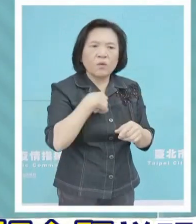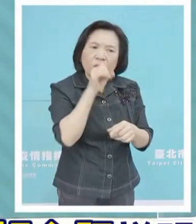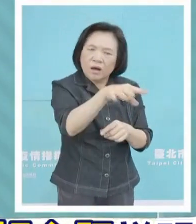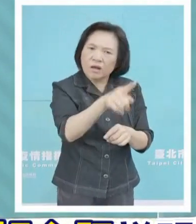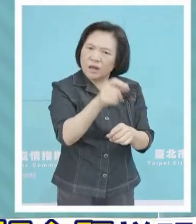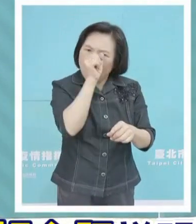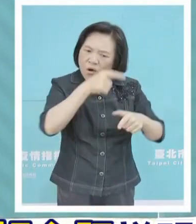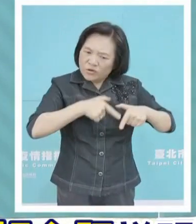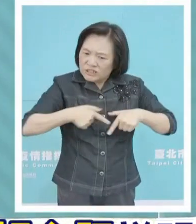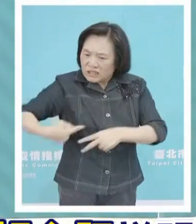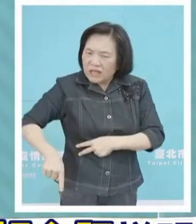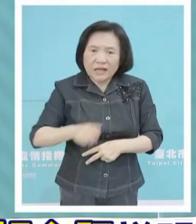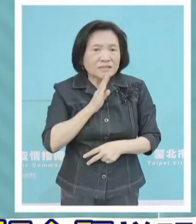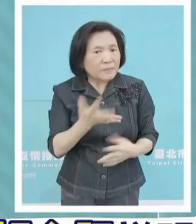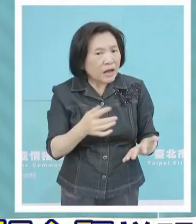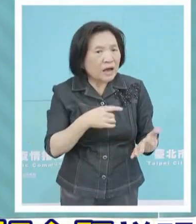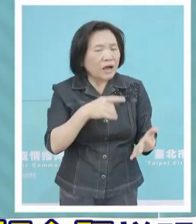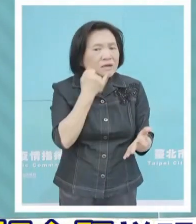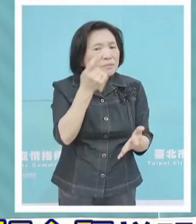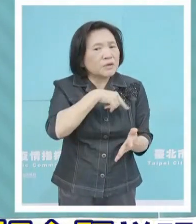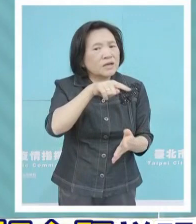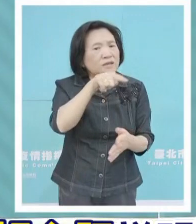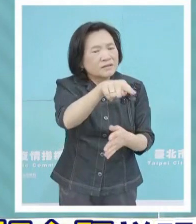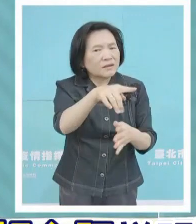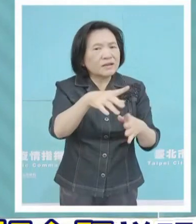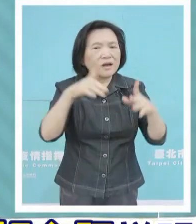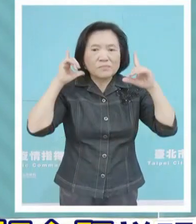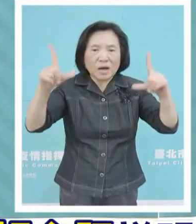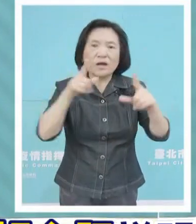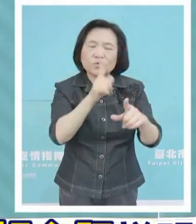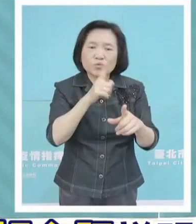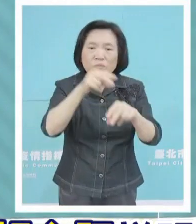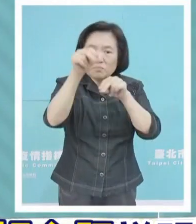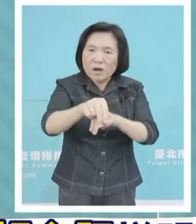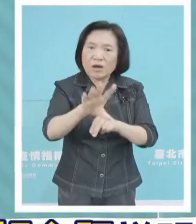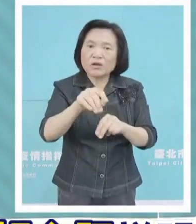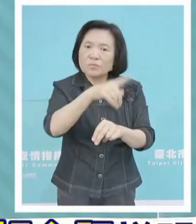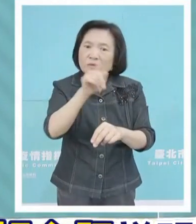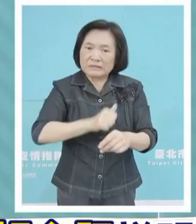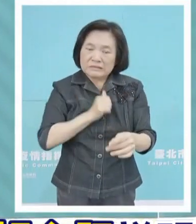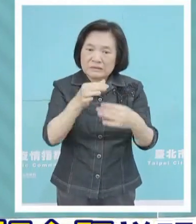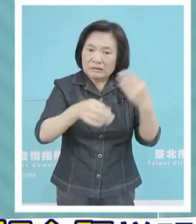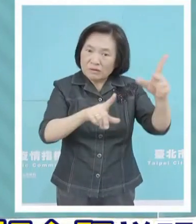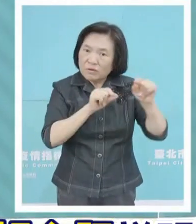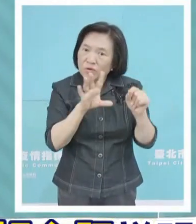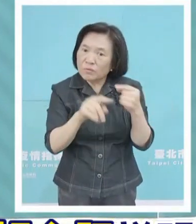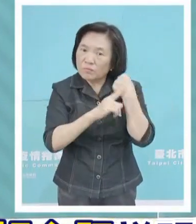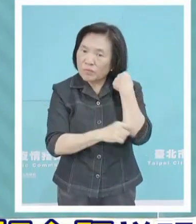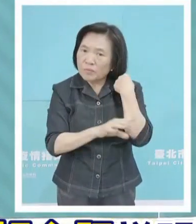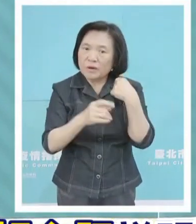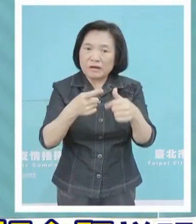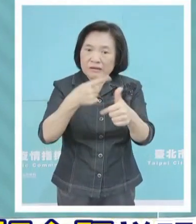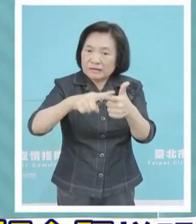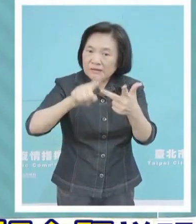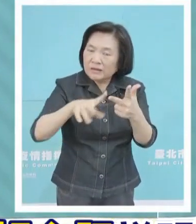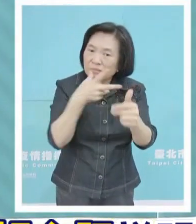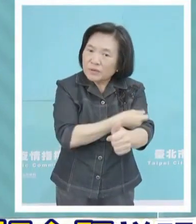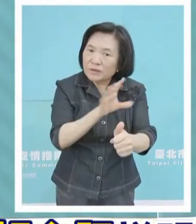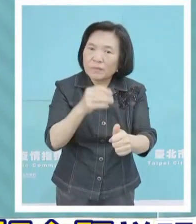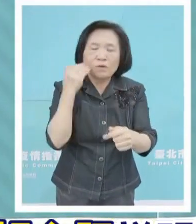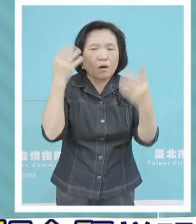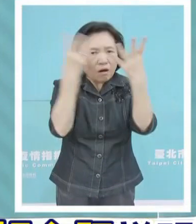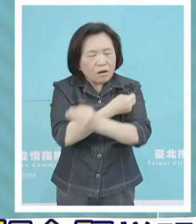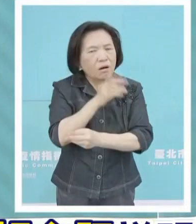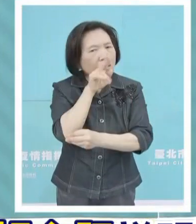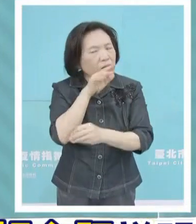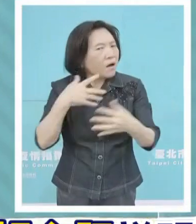们出来说明是不是合约诊所，然后有没有依法施打1到3类的人员，好，不然又是误会很大。然后这个时候我才